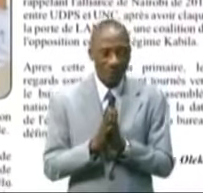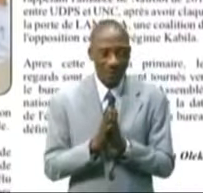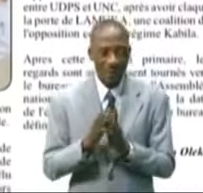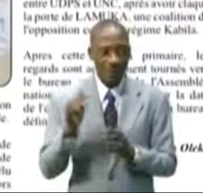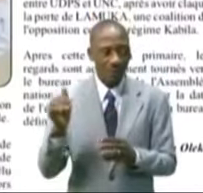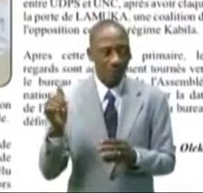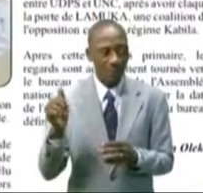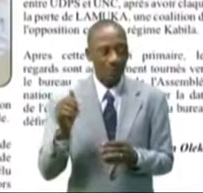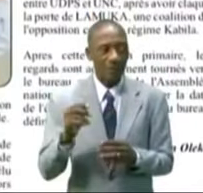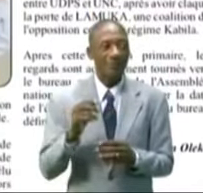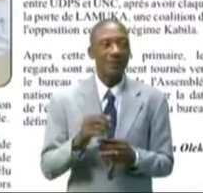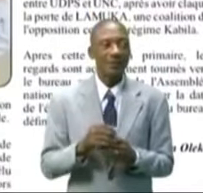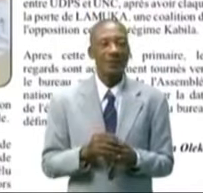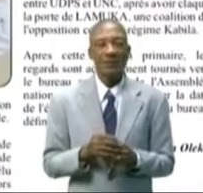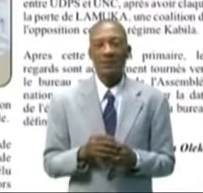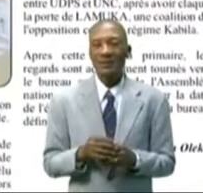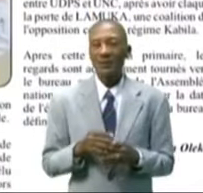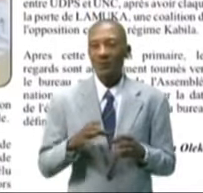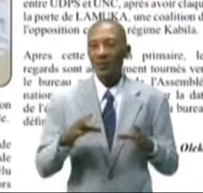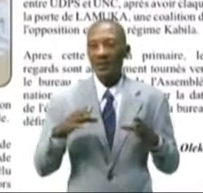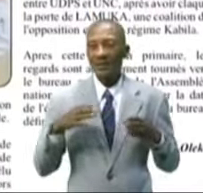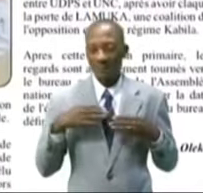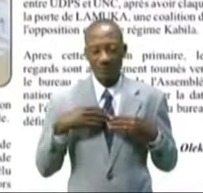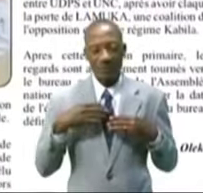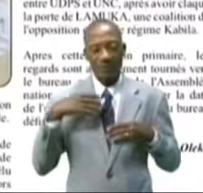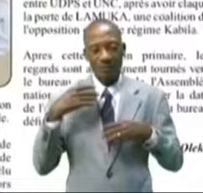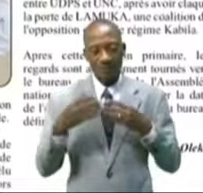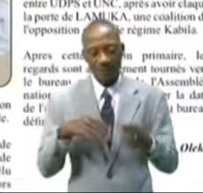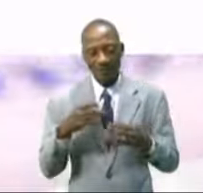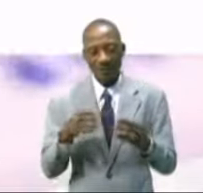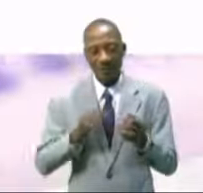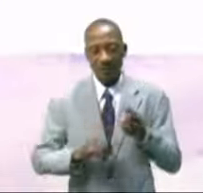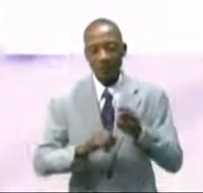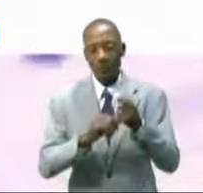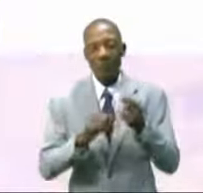l'Assemblée nationale et lui redorer ses lettres de noblesse.